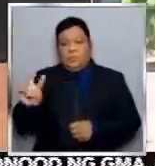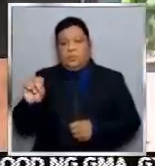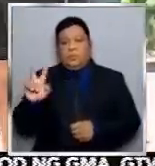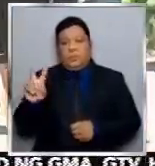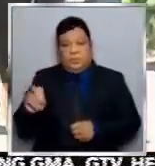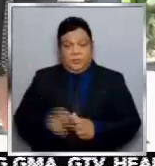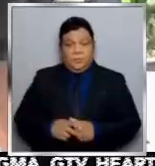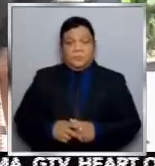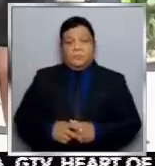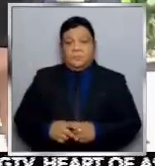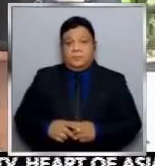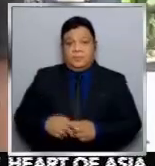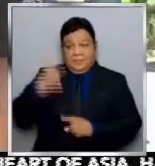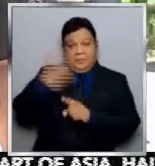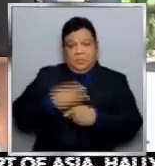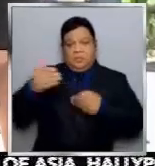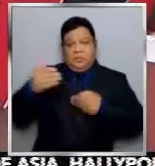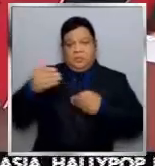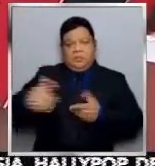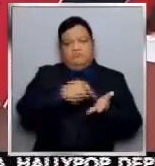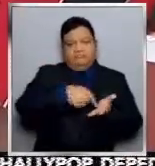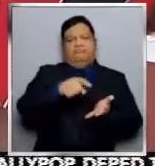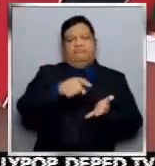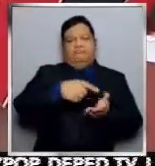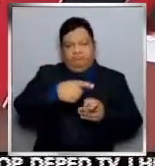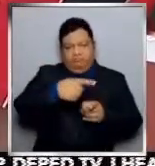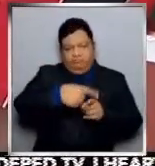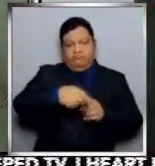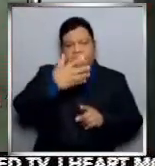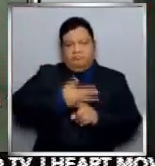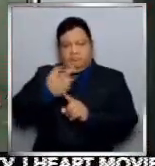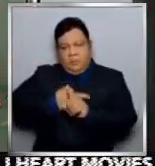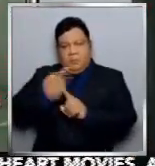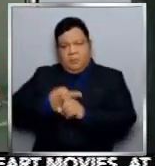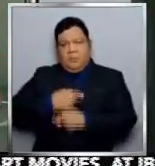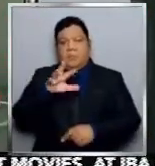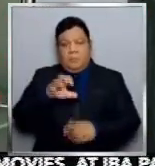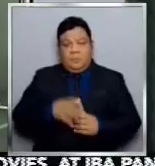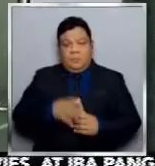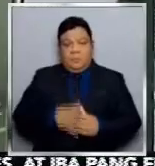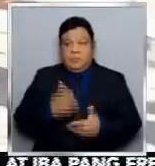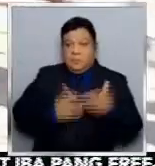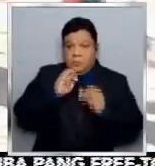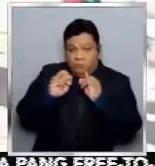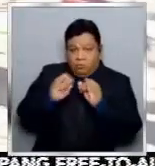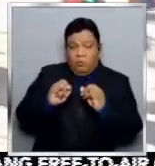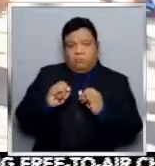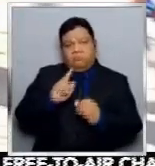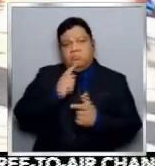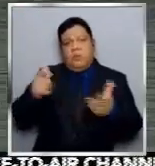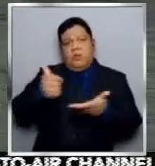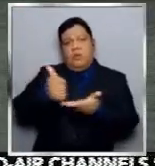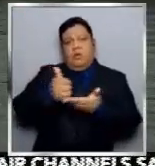6 na buwan, isasagawa ang pamamahagi. At para po sa ilang nakapanayam ng GMA News, malaking tulong daw sa kanila ang matatanggap